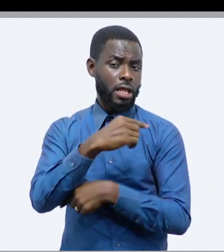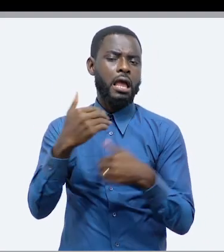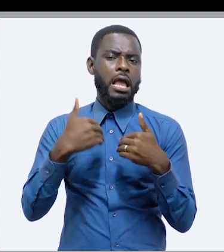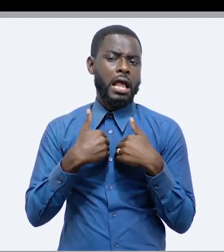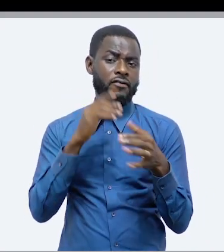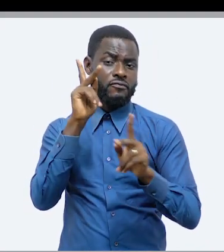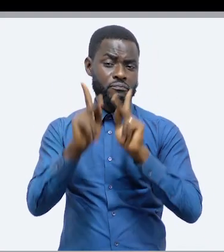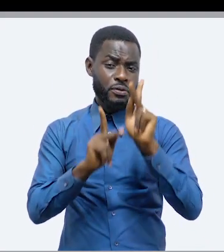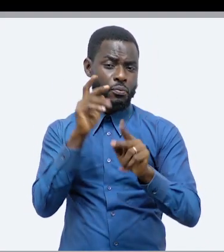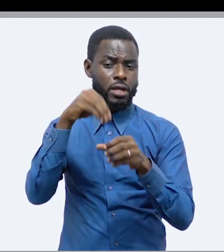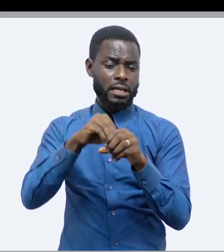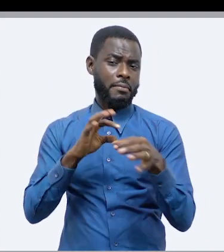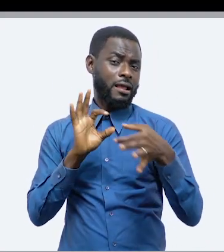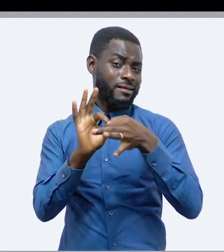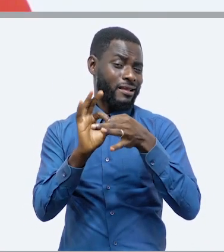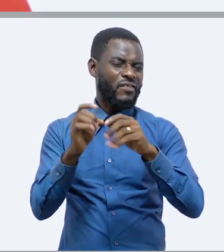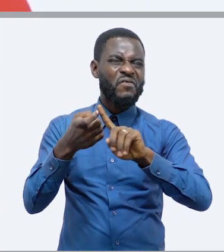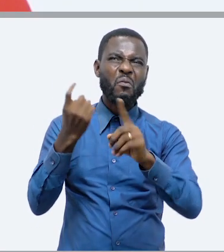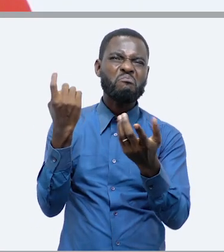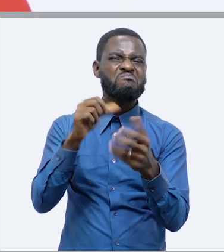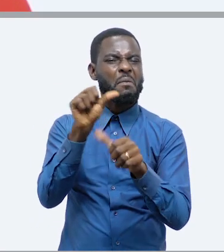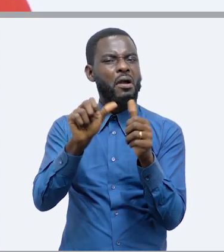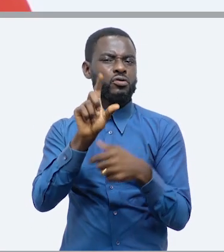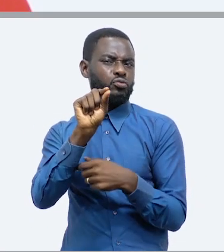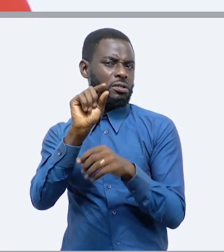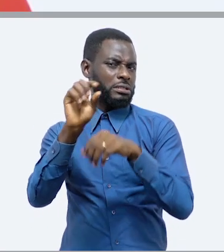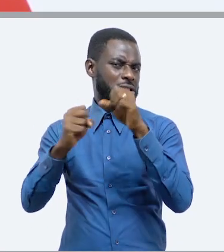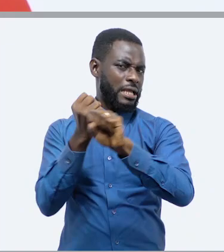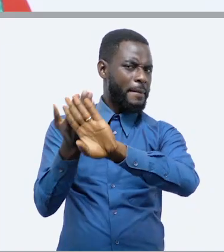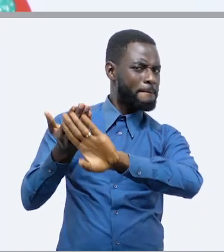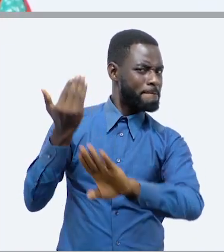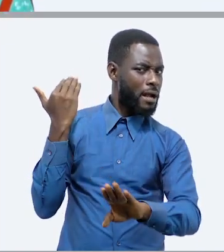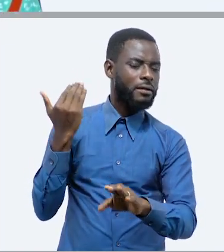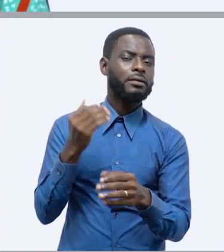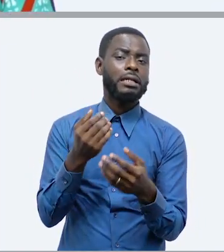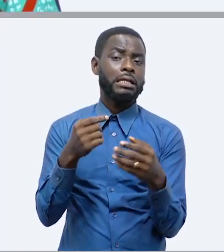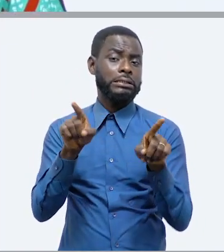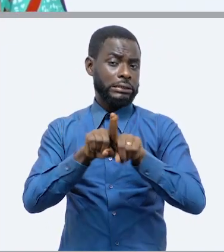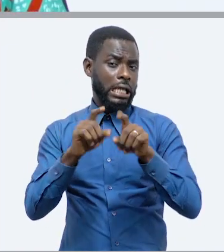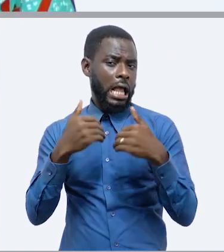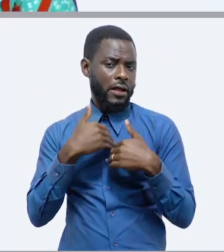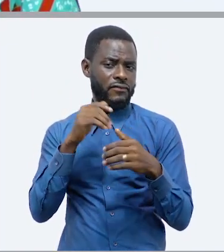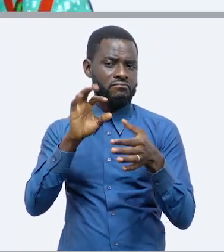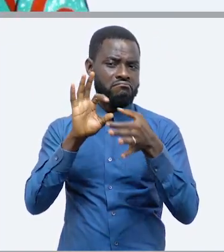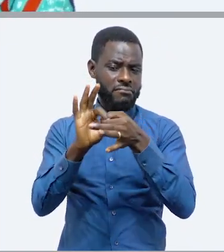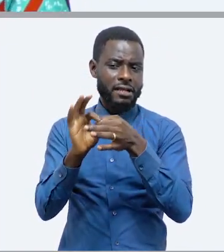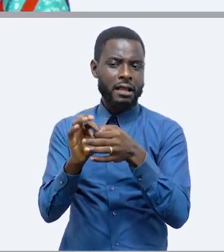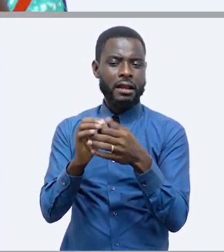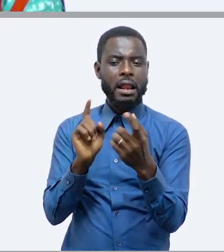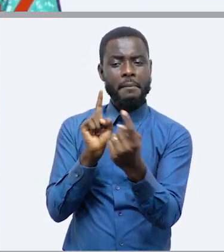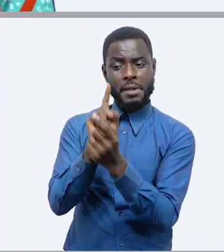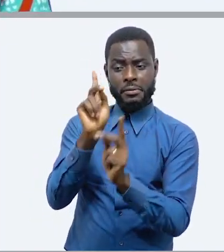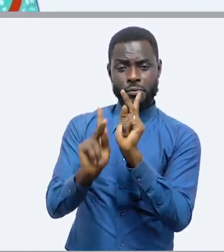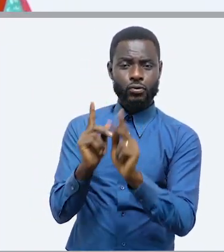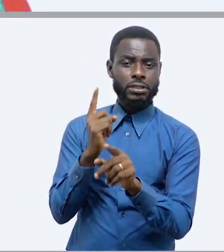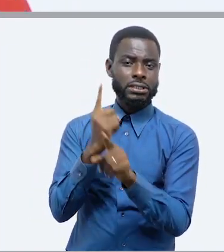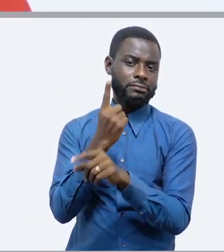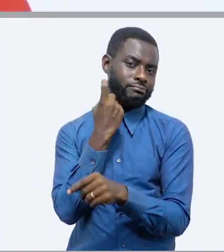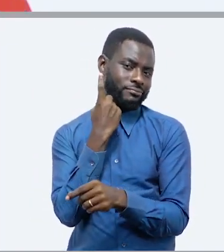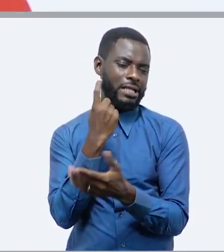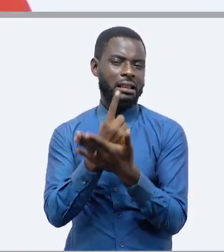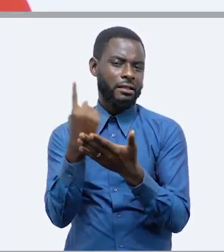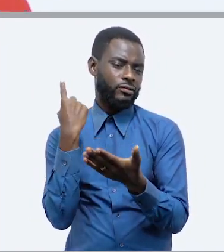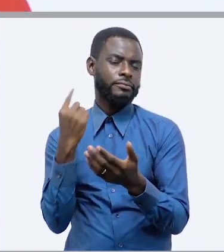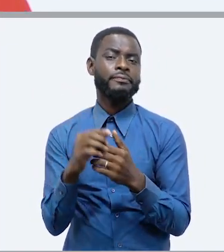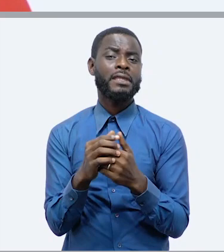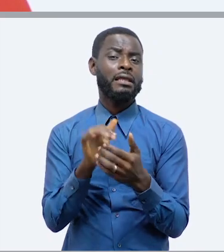no shramo ne neke network no shramo ne tamoboni Dr. Darius Daniels yue ba ye ebuwa